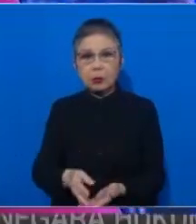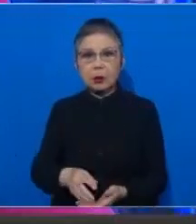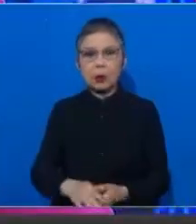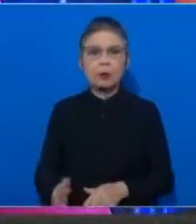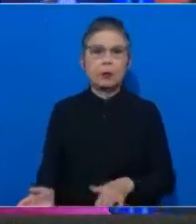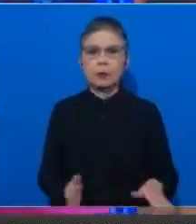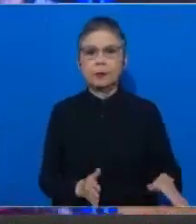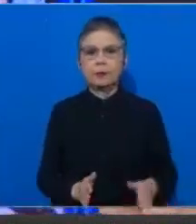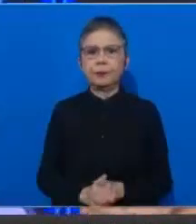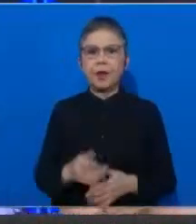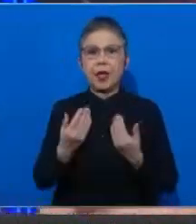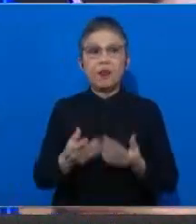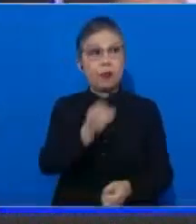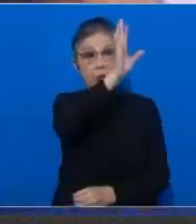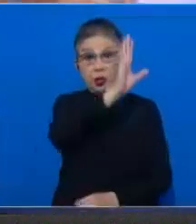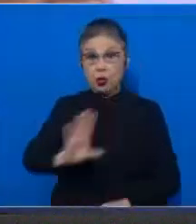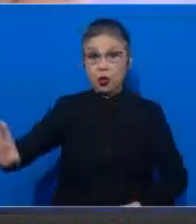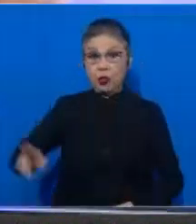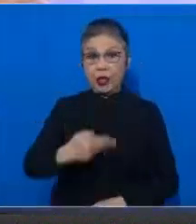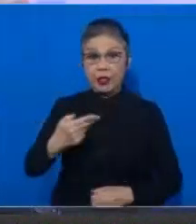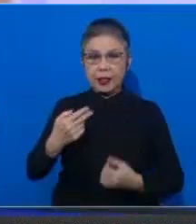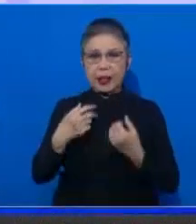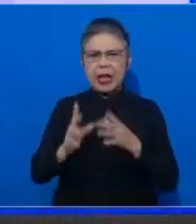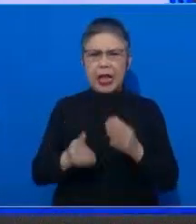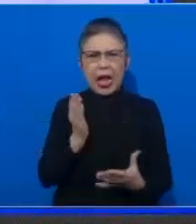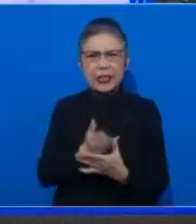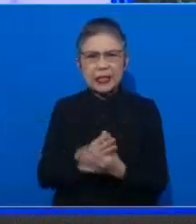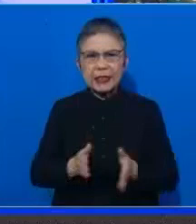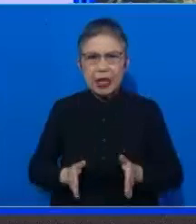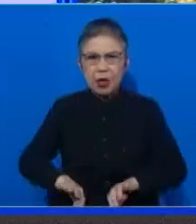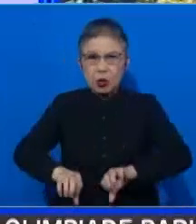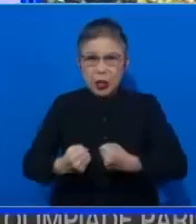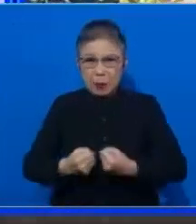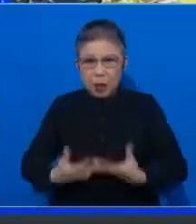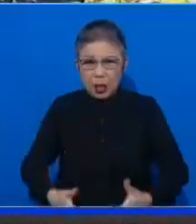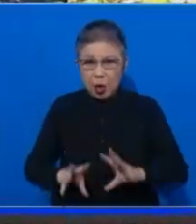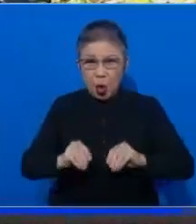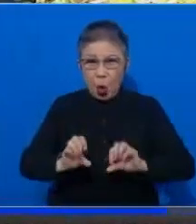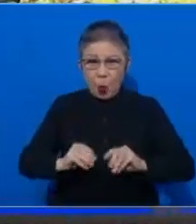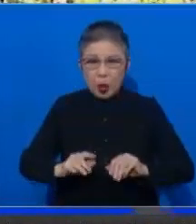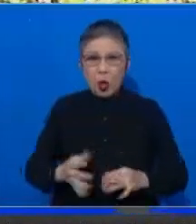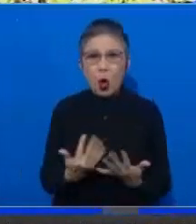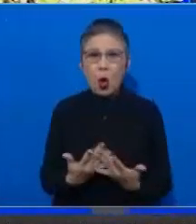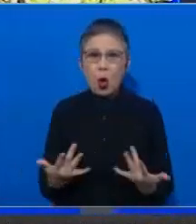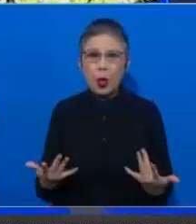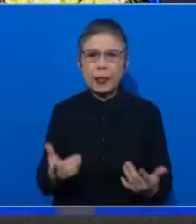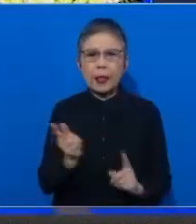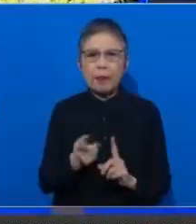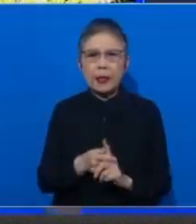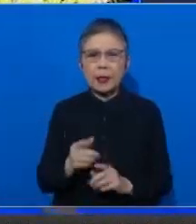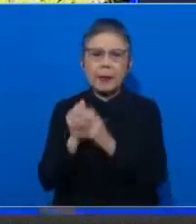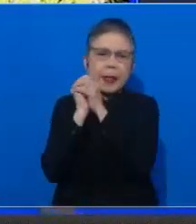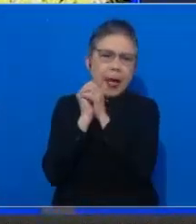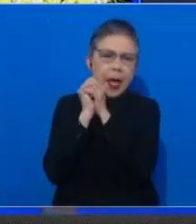Kita ke informasi dari sejumlah daerah di tanah air. Akibat akses jalan rusak dan berlumpur, keluarga dan warga terpaksa